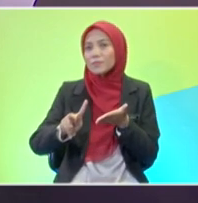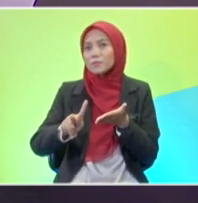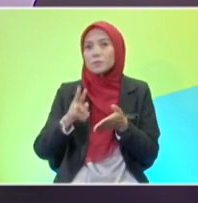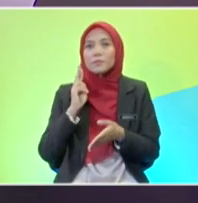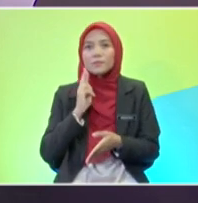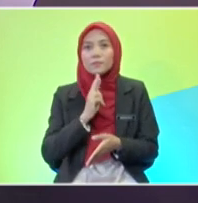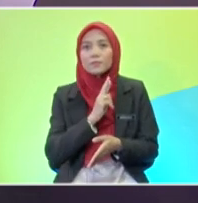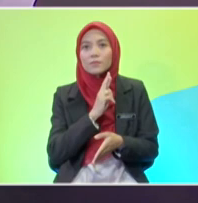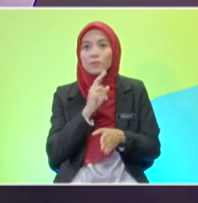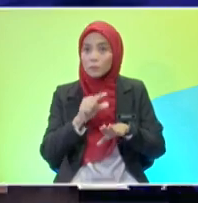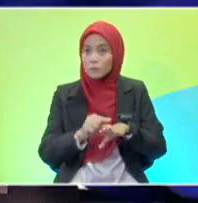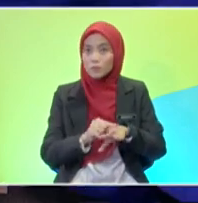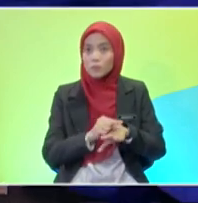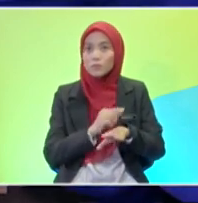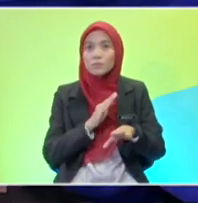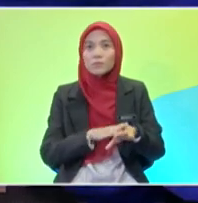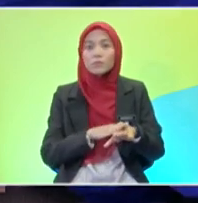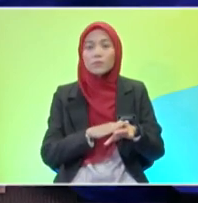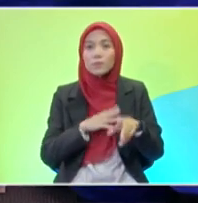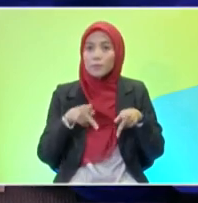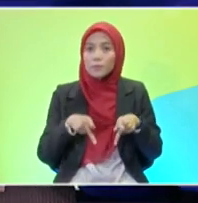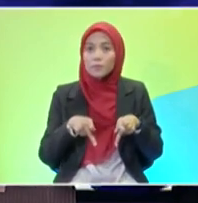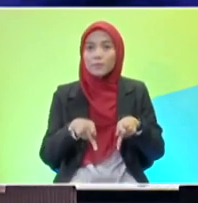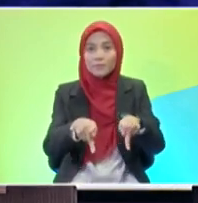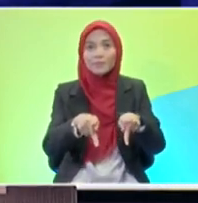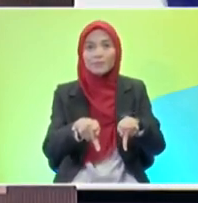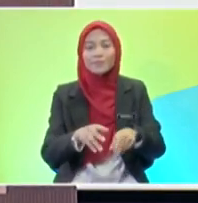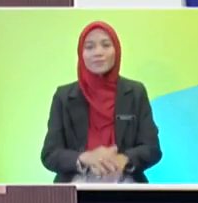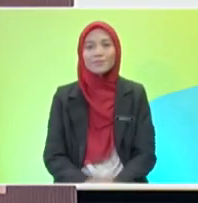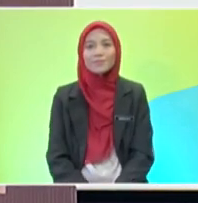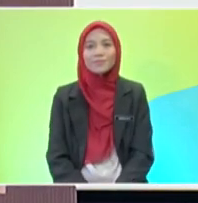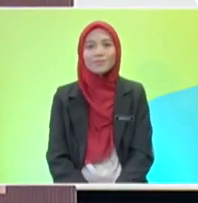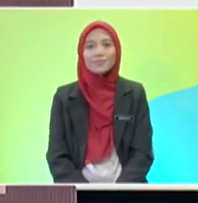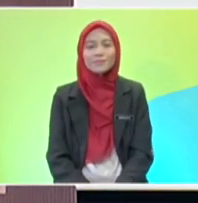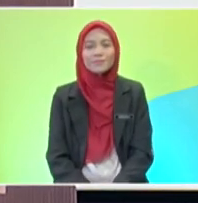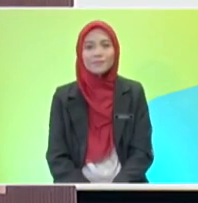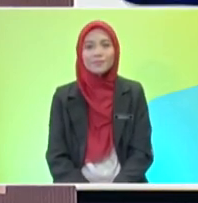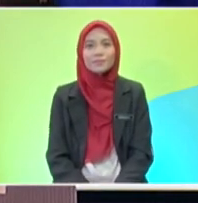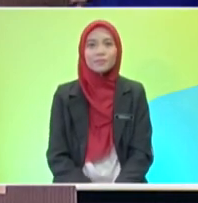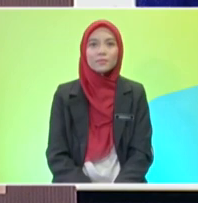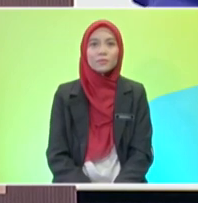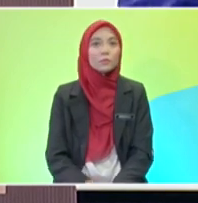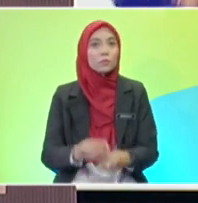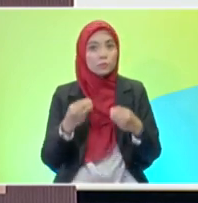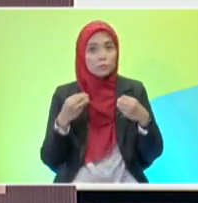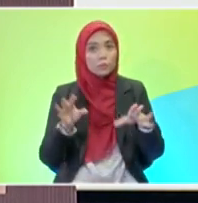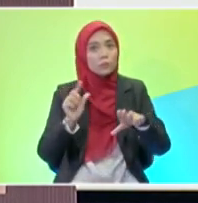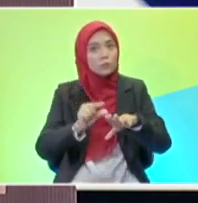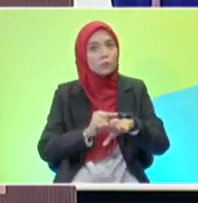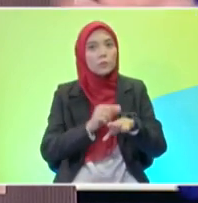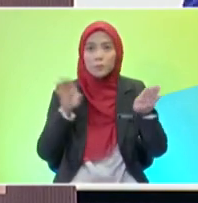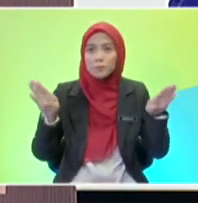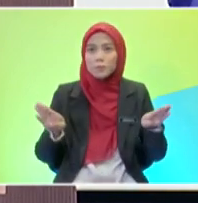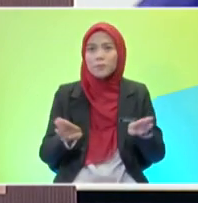pada papan dia tadi Wow hebatnya Rian oke dan sudah menggunakan berbagai